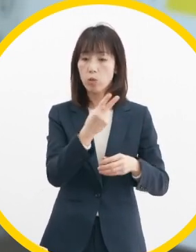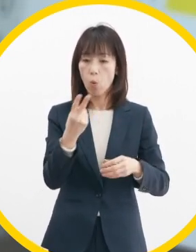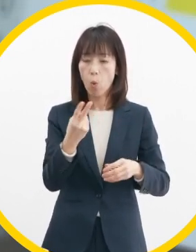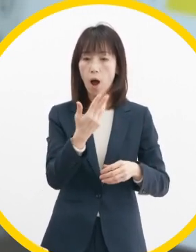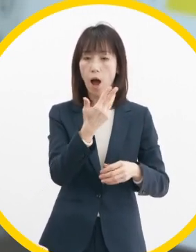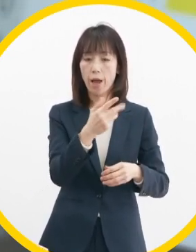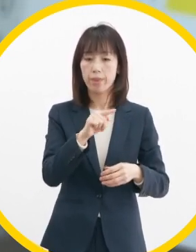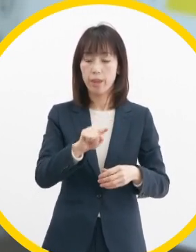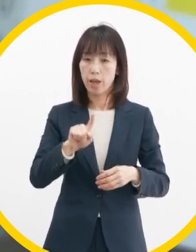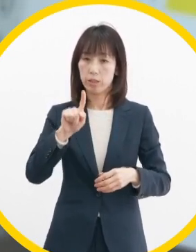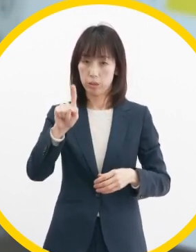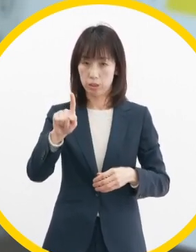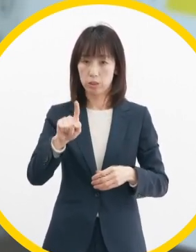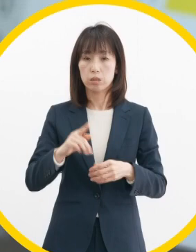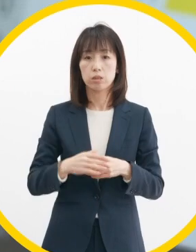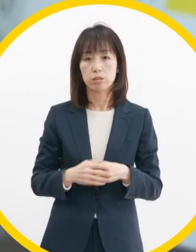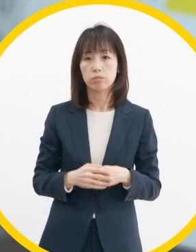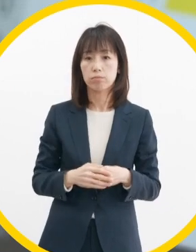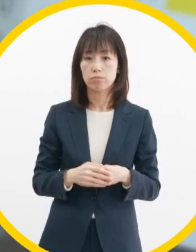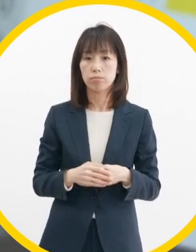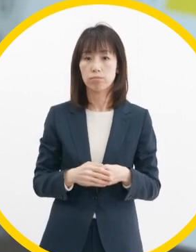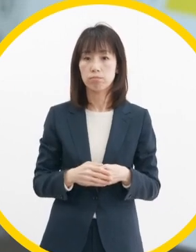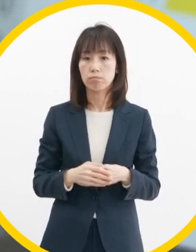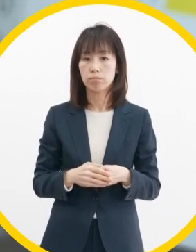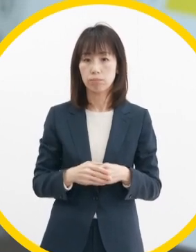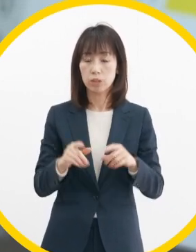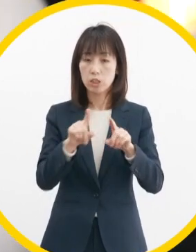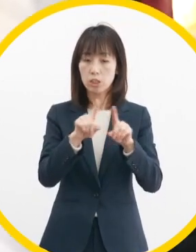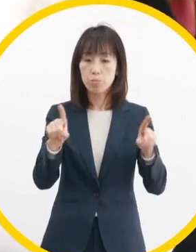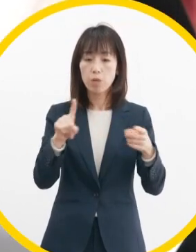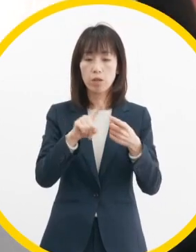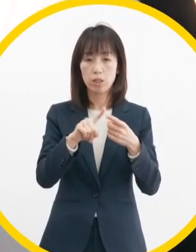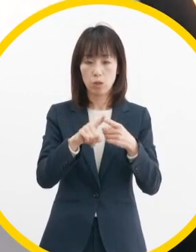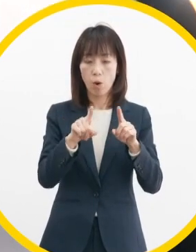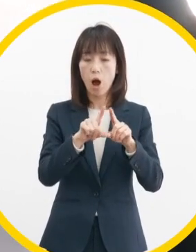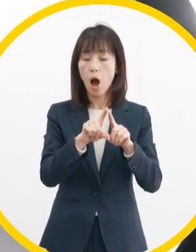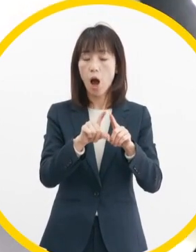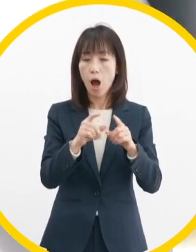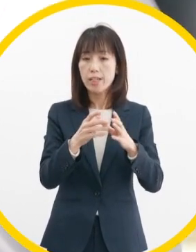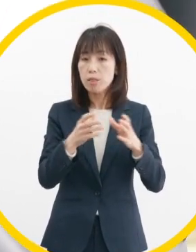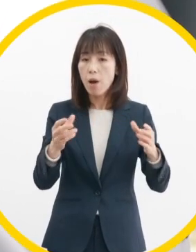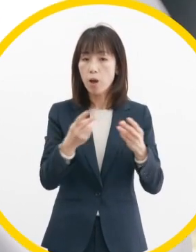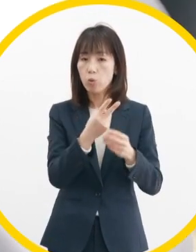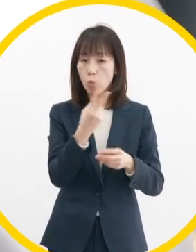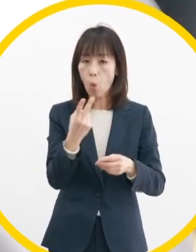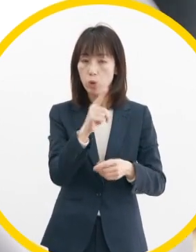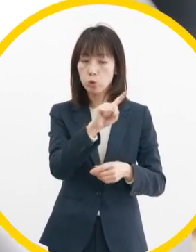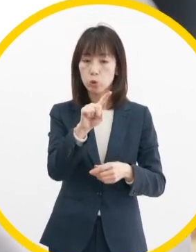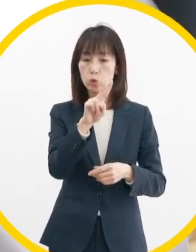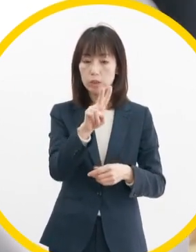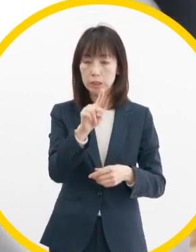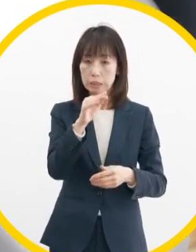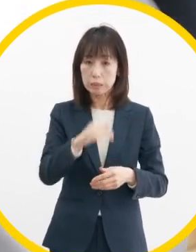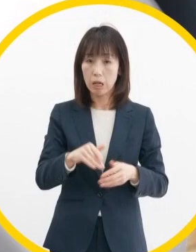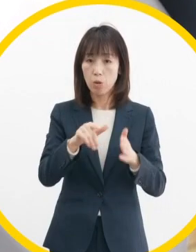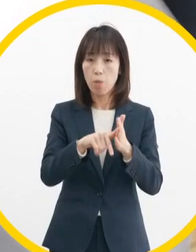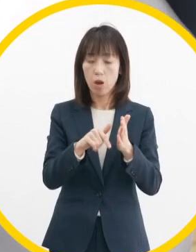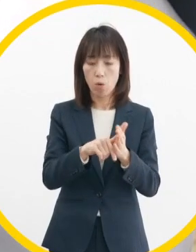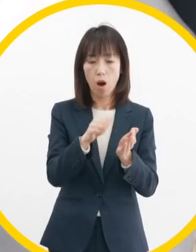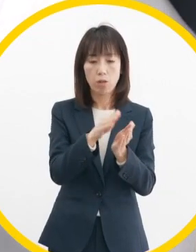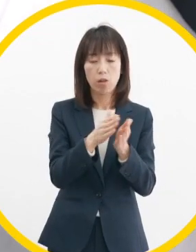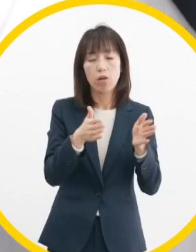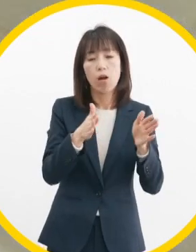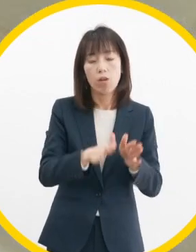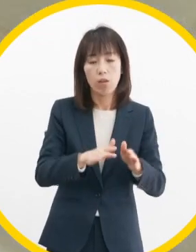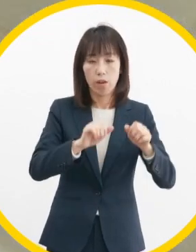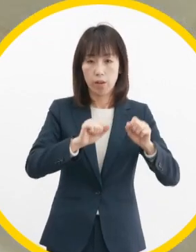満度は 8.1 と出ましたが、 一般的には肥満度が12より低いと、はい、アサリが痩